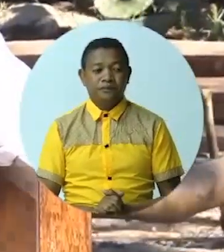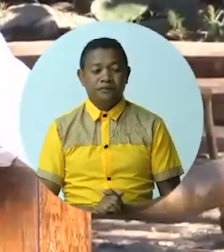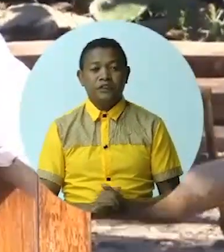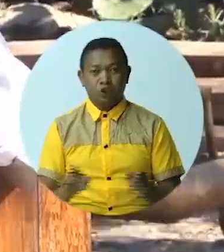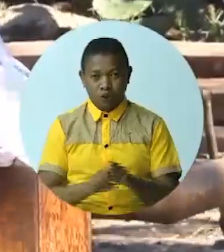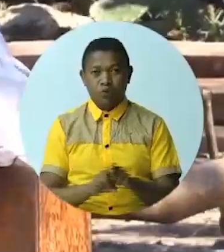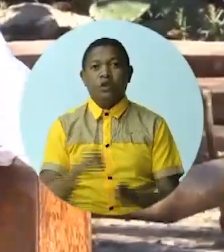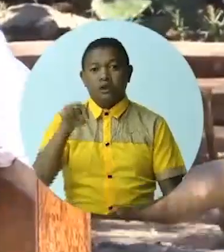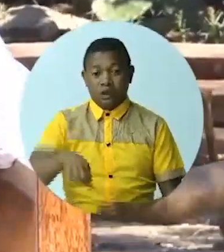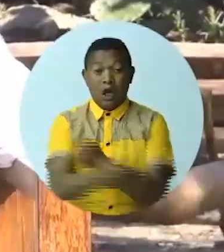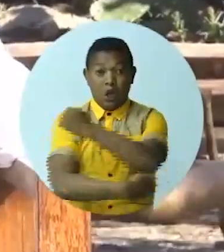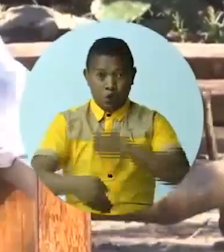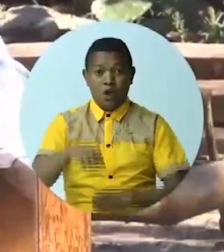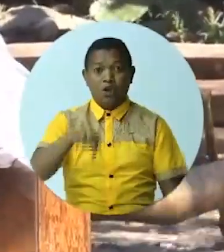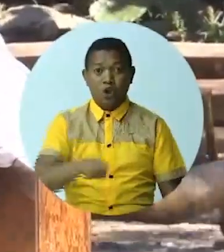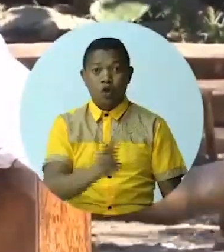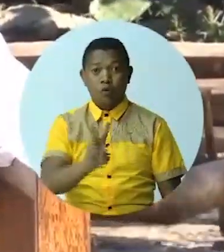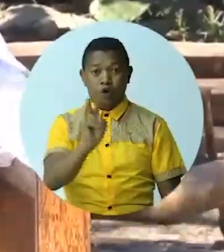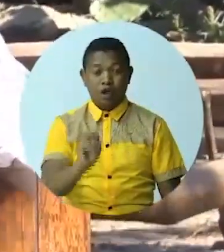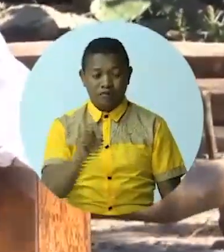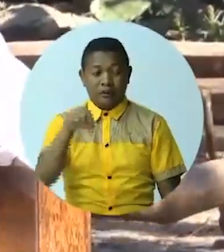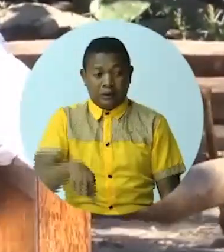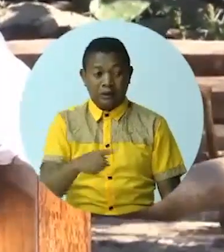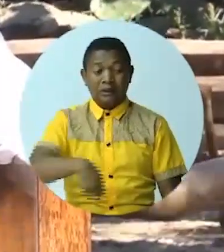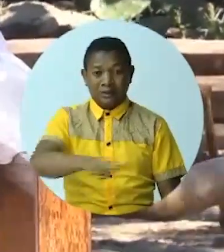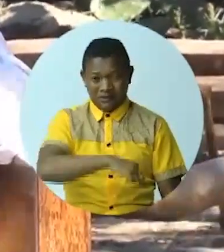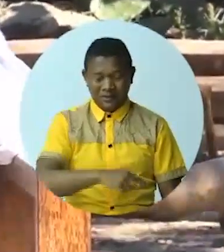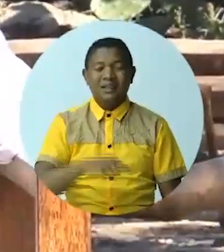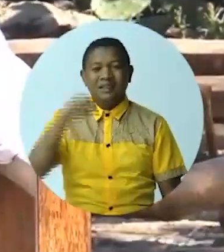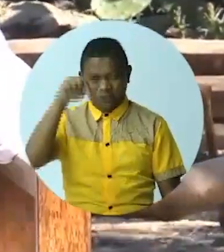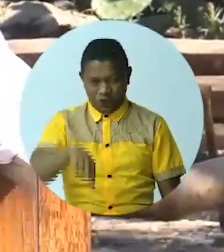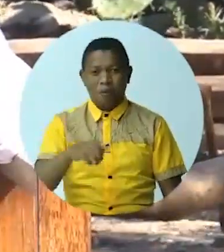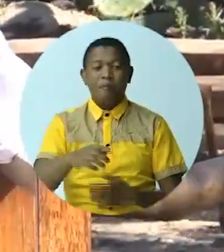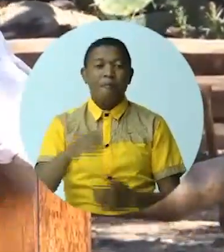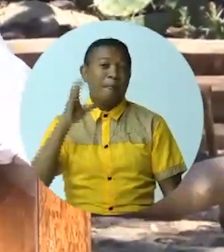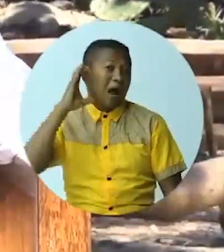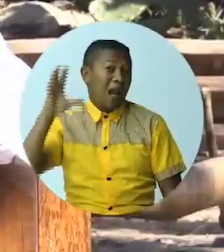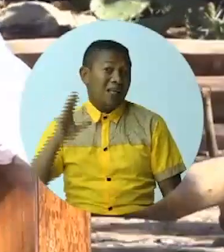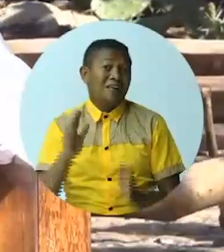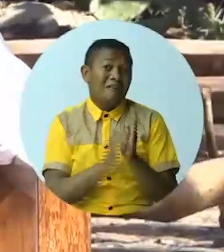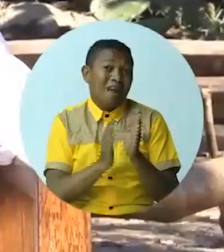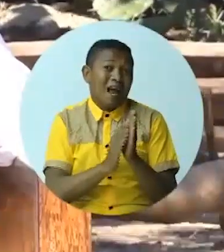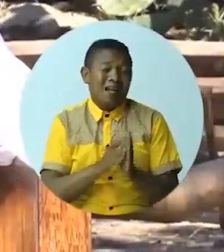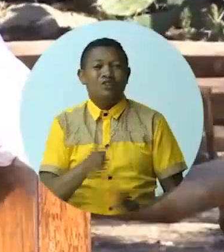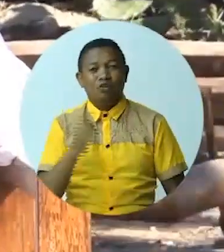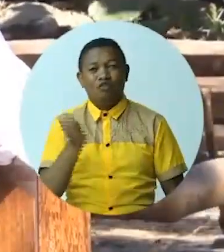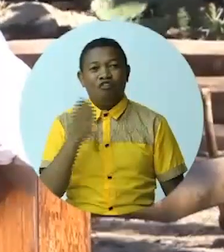roapolo sy roa arivo ity koa dia manamarika ny fahaenimpolo taona ny iverena ny